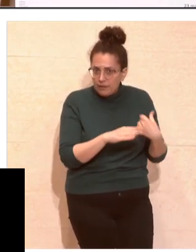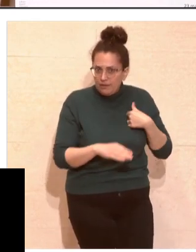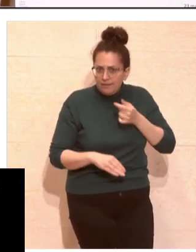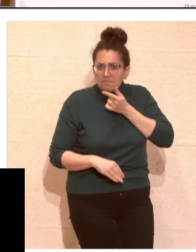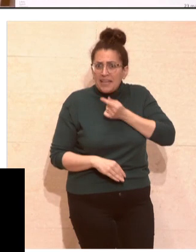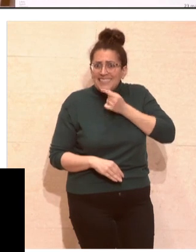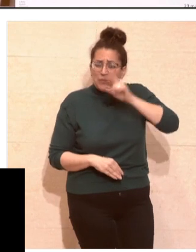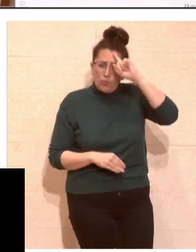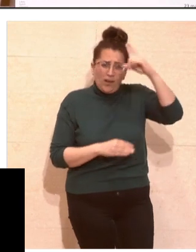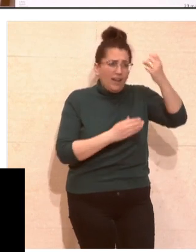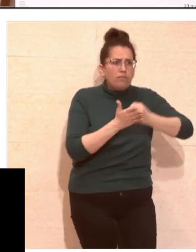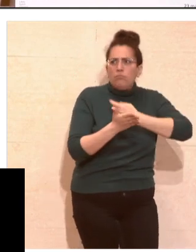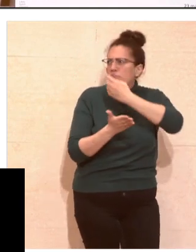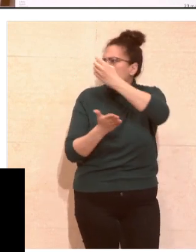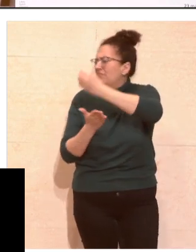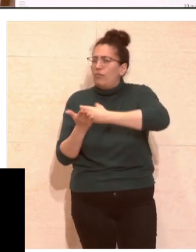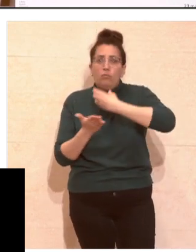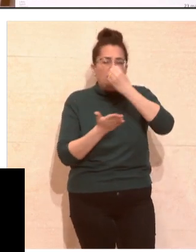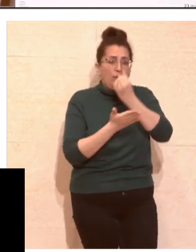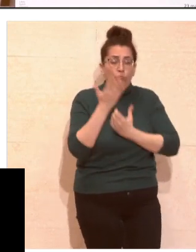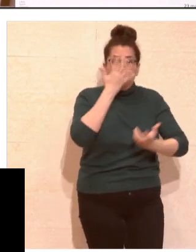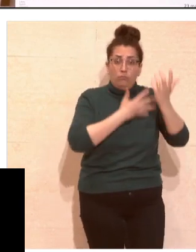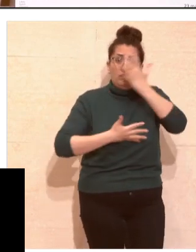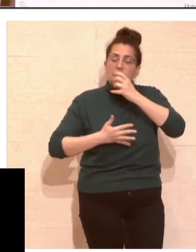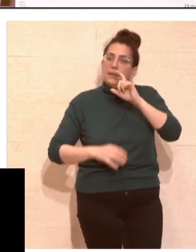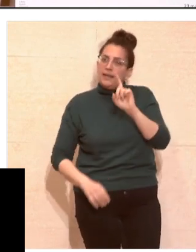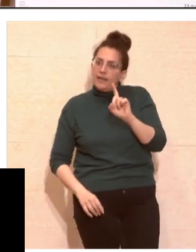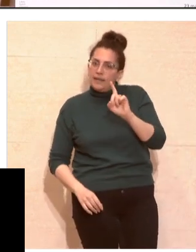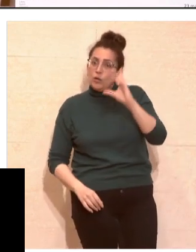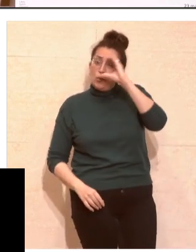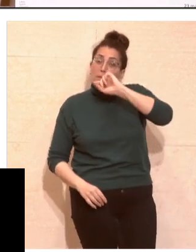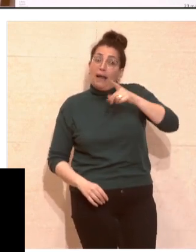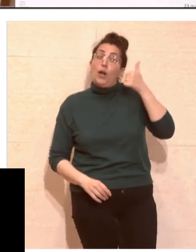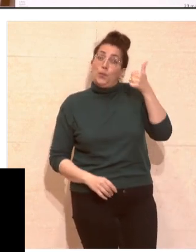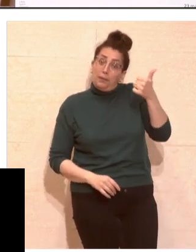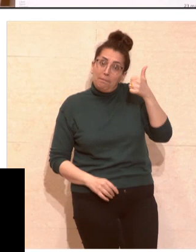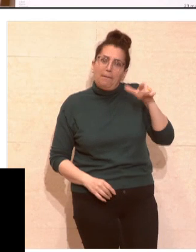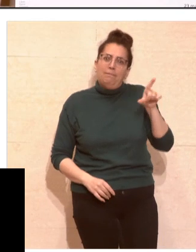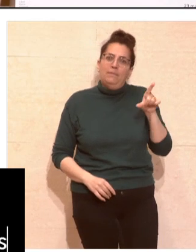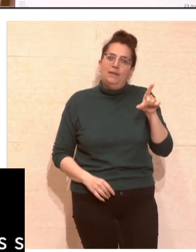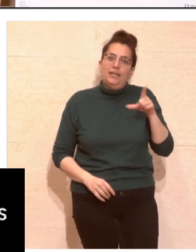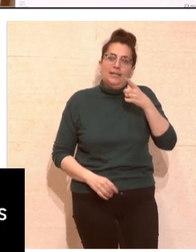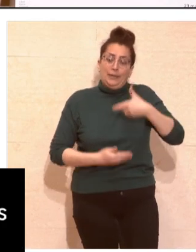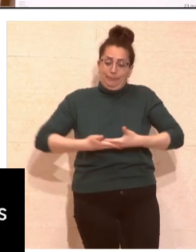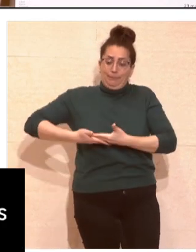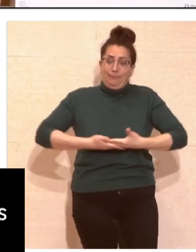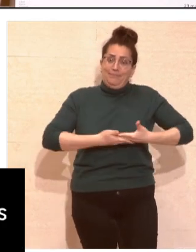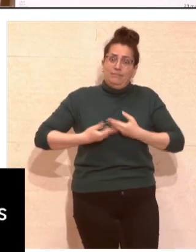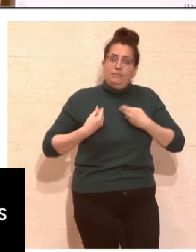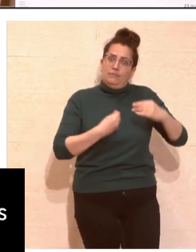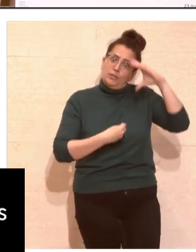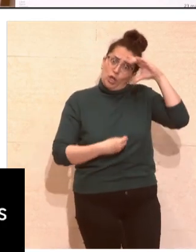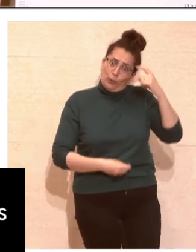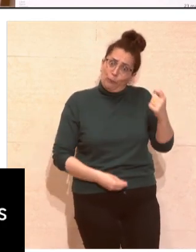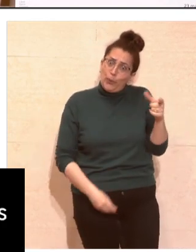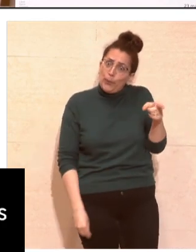dans les informations au niveau du sommeil. Il ne faut pas oublier, ils sont en privation de sommeil souvent eux-mêmes au début de la vie. Et on sait que quand on est en privation